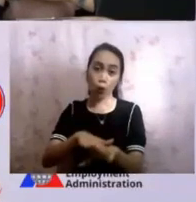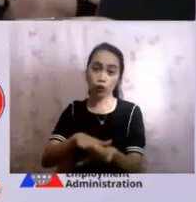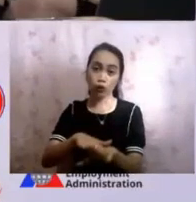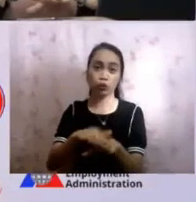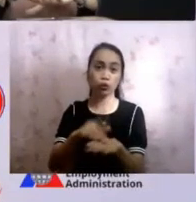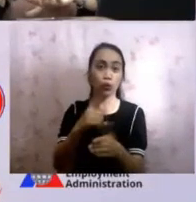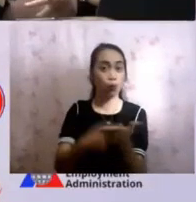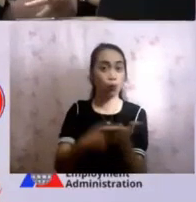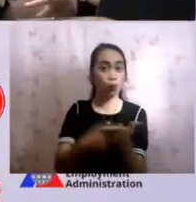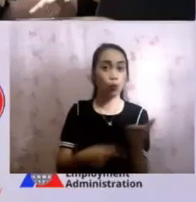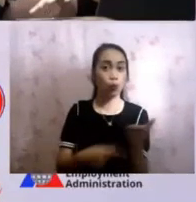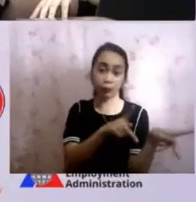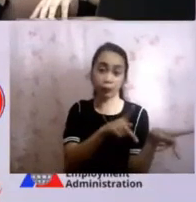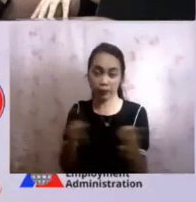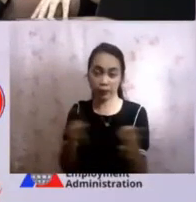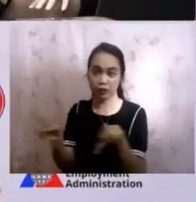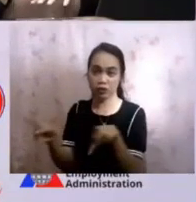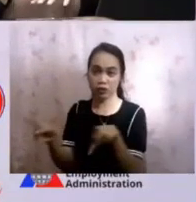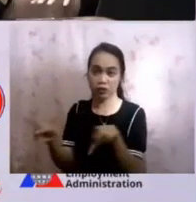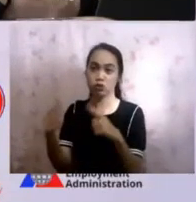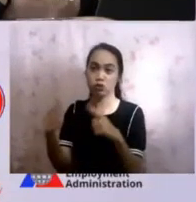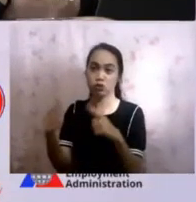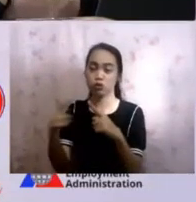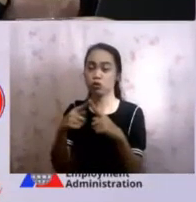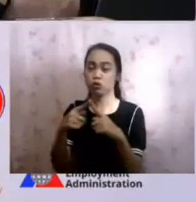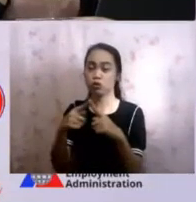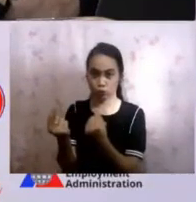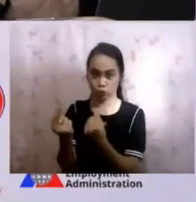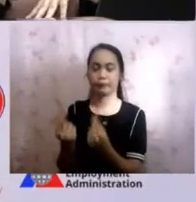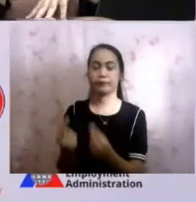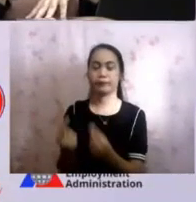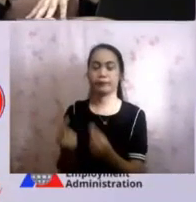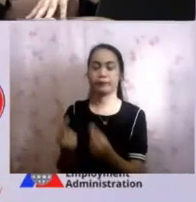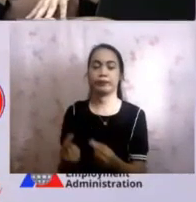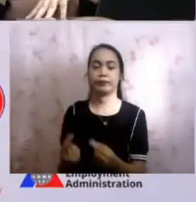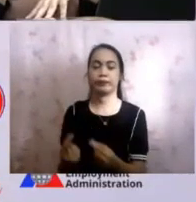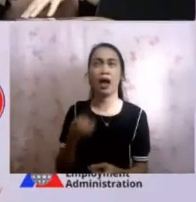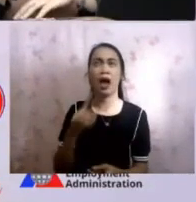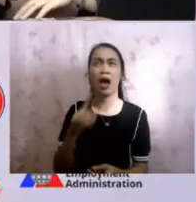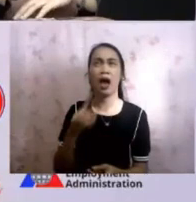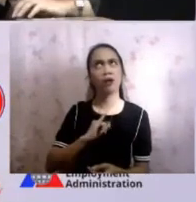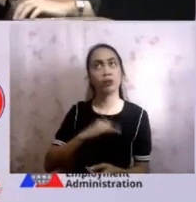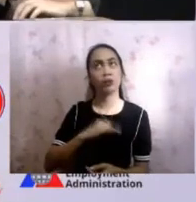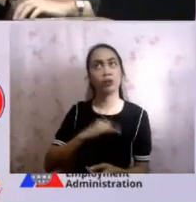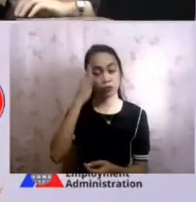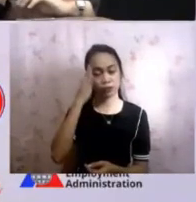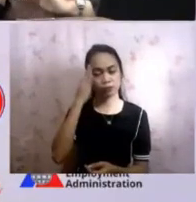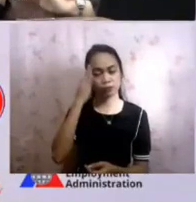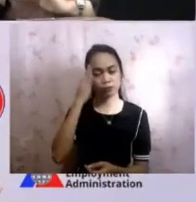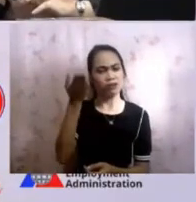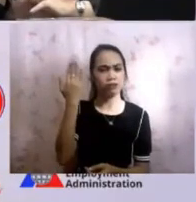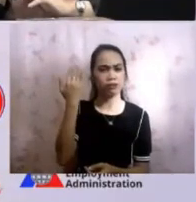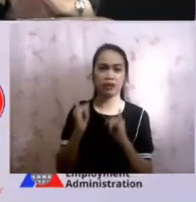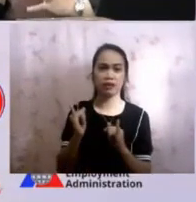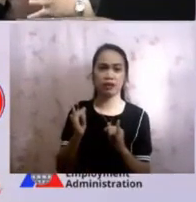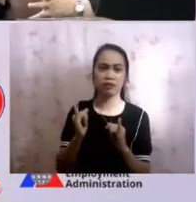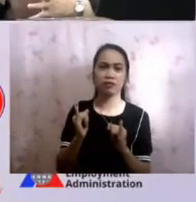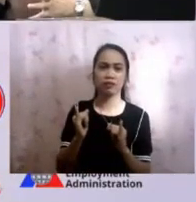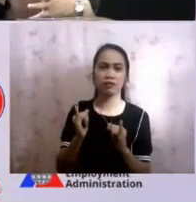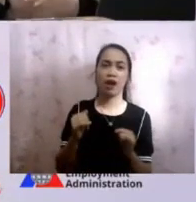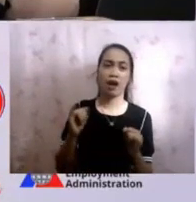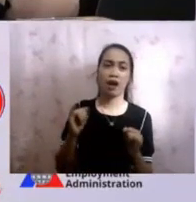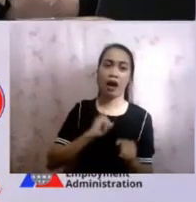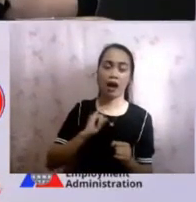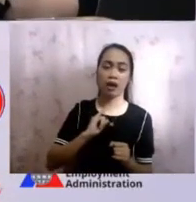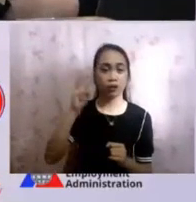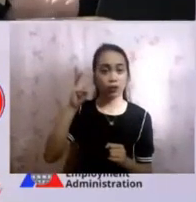unsaw ba yung mga angay buhaton sa pagpangitag trabaho, and so on. So, I thought said before that if I apply a job, a resume